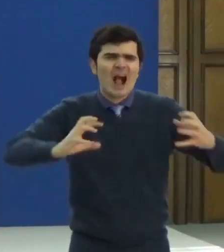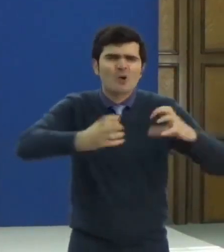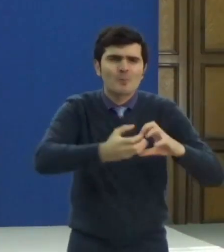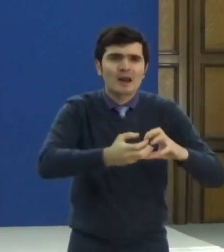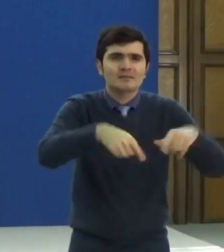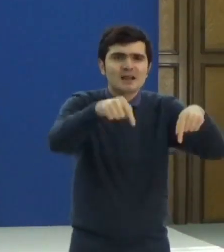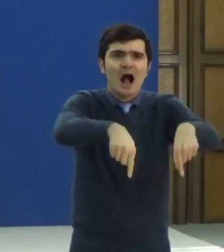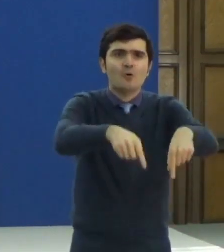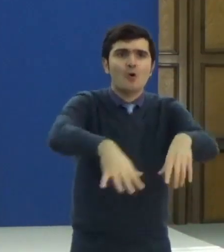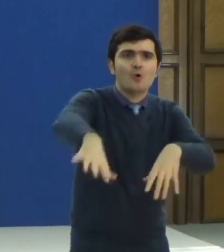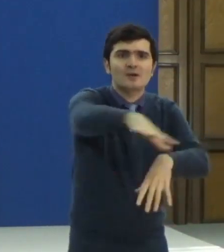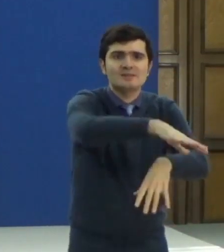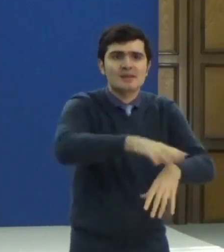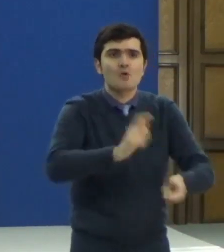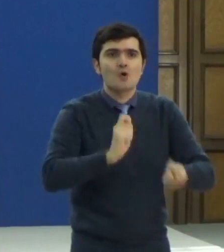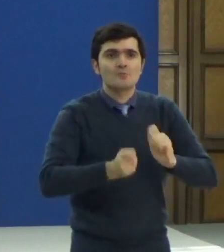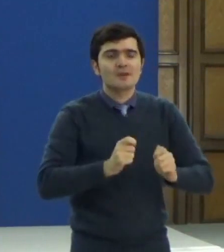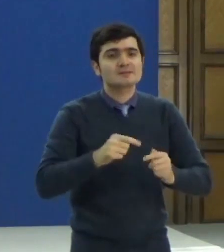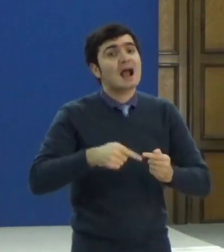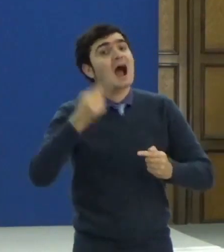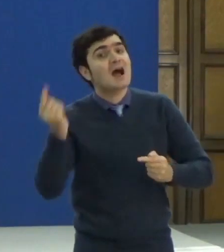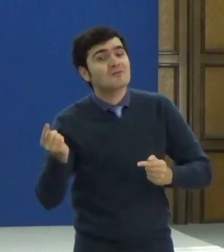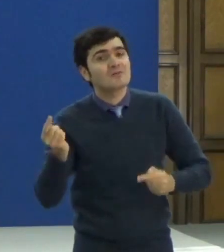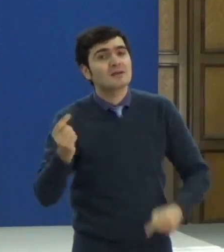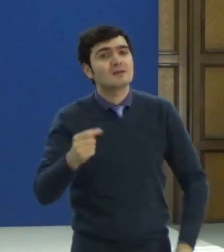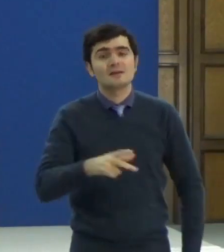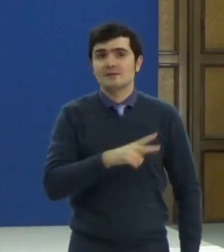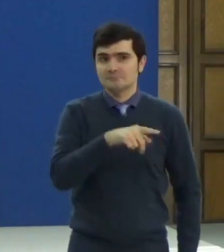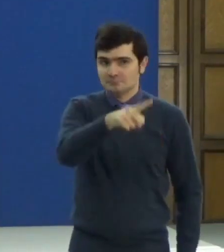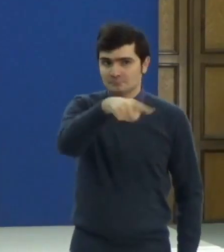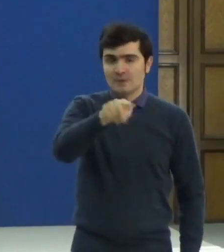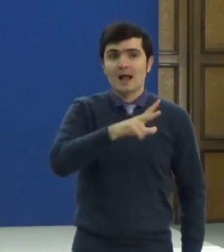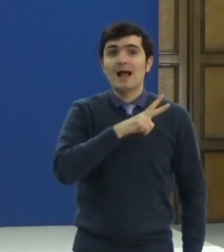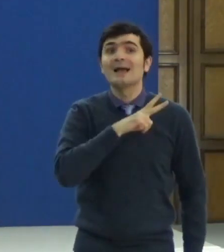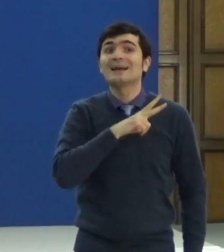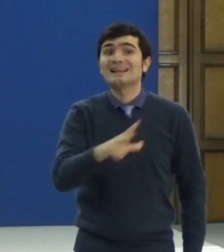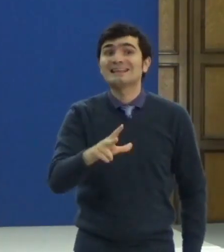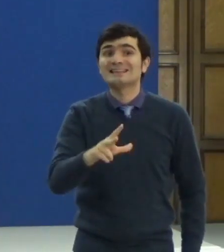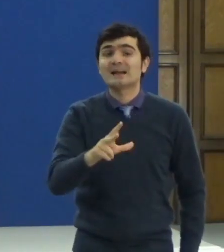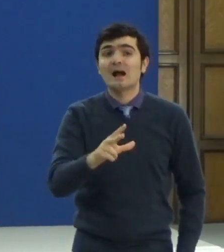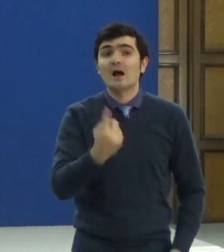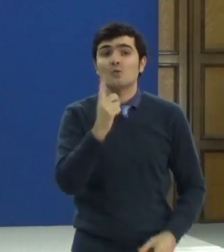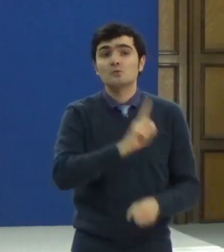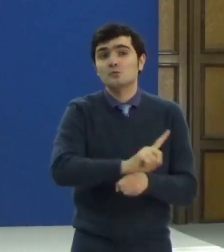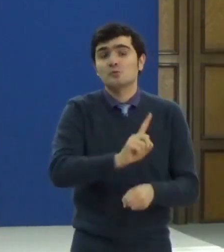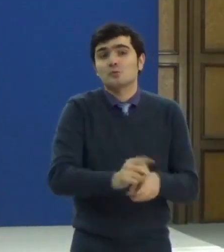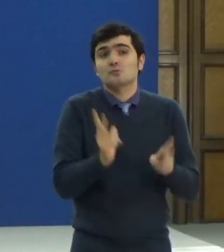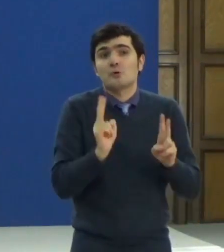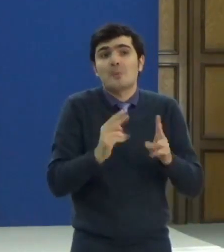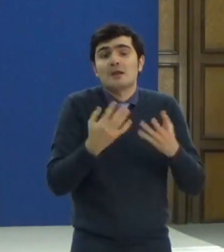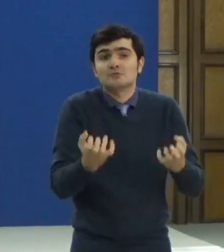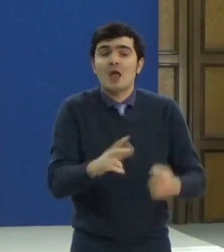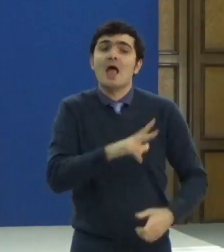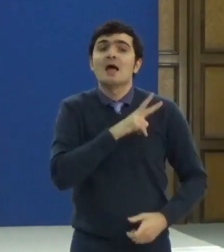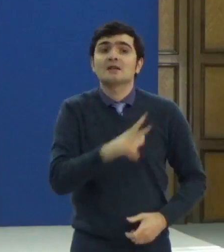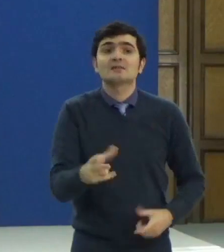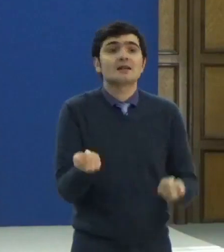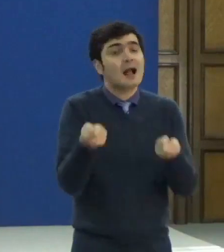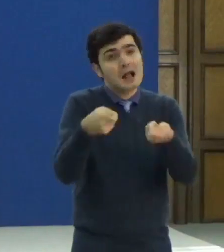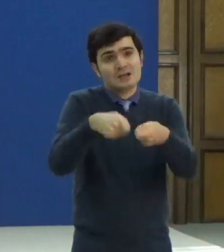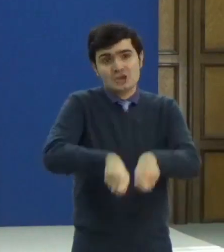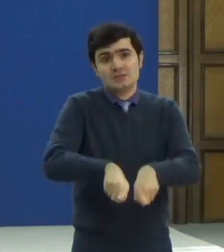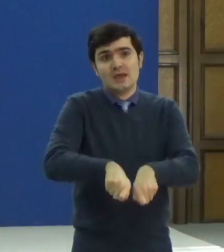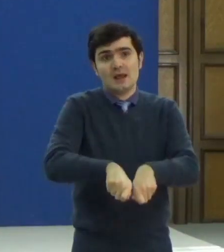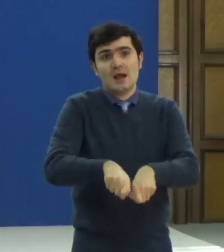interiorul pieței. Altfel riscă un lucru normal, închiderea